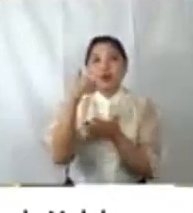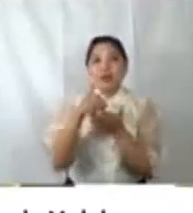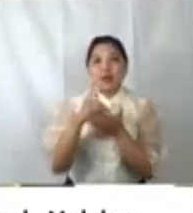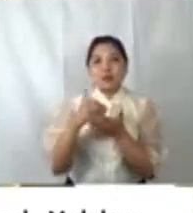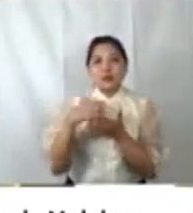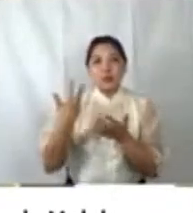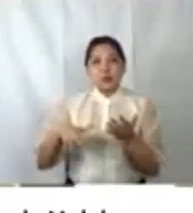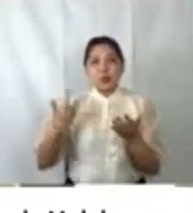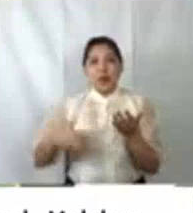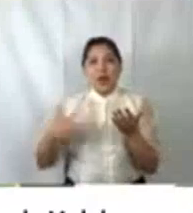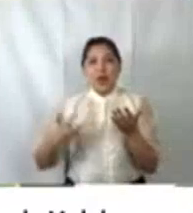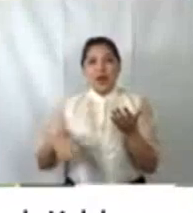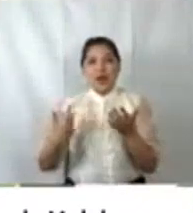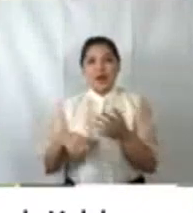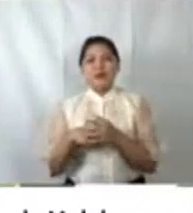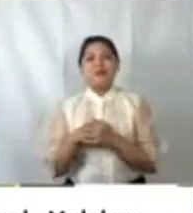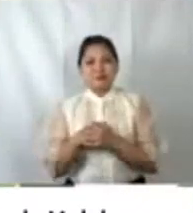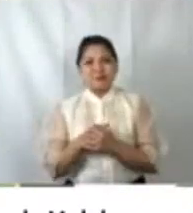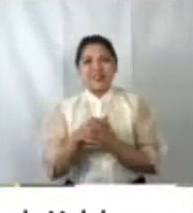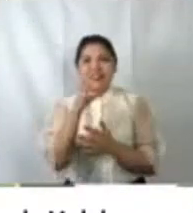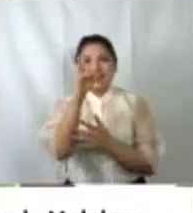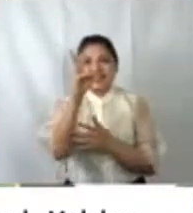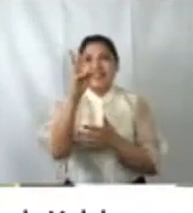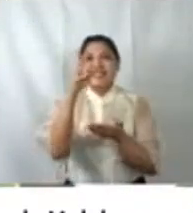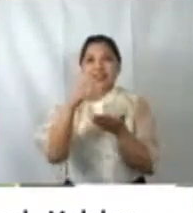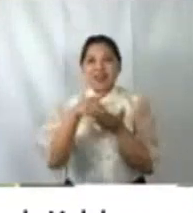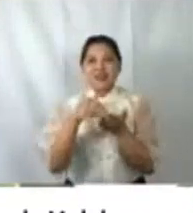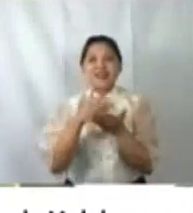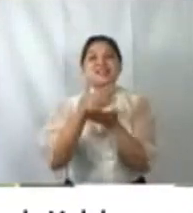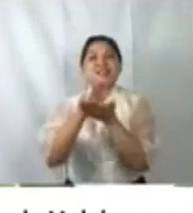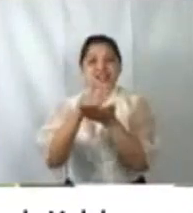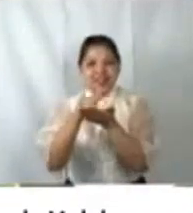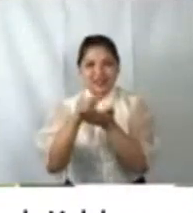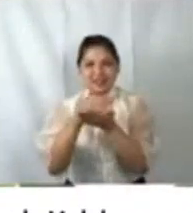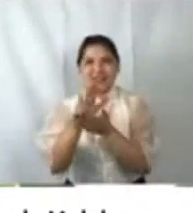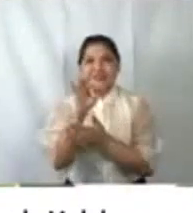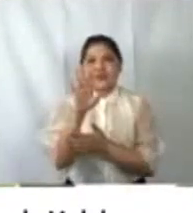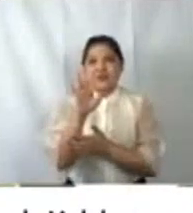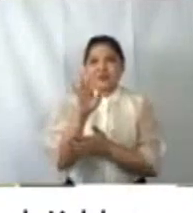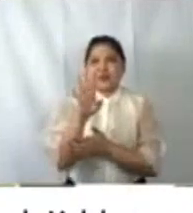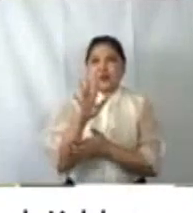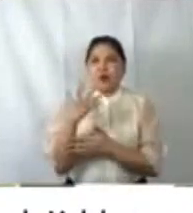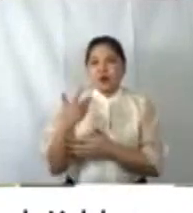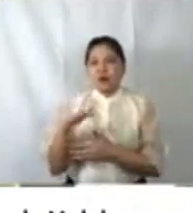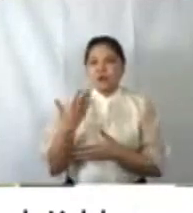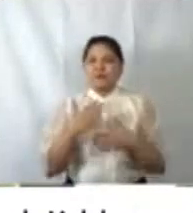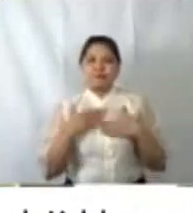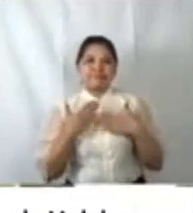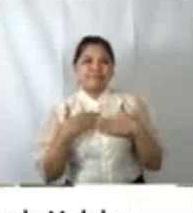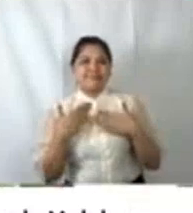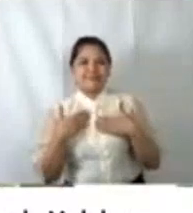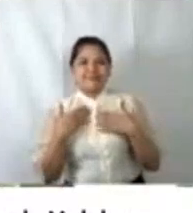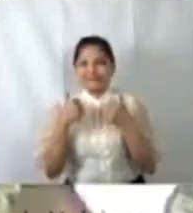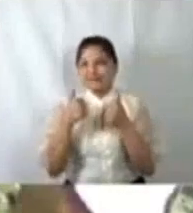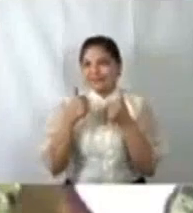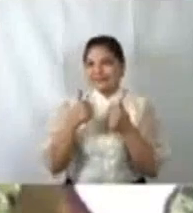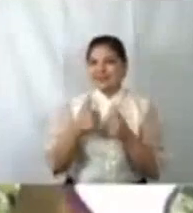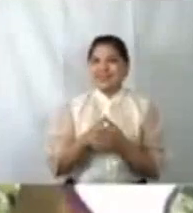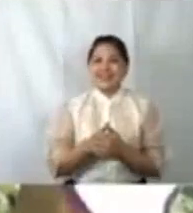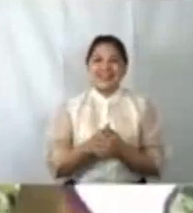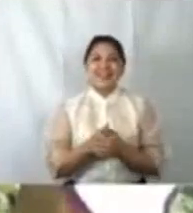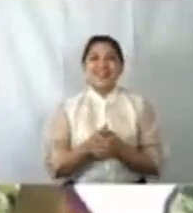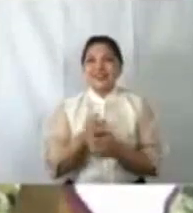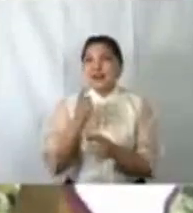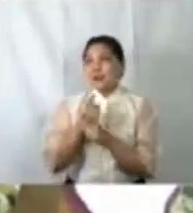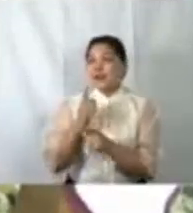Wow! Opo. Talaga, at meron tayong 6,000 shares sa ating Facebook. Aba, nakakatuwa naman yan. Good news na good news yan.